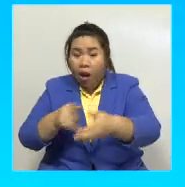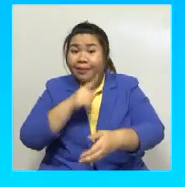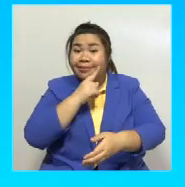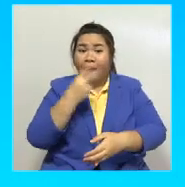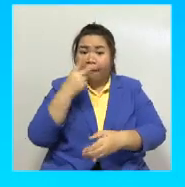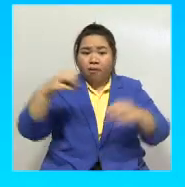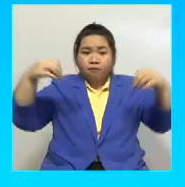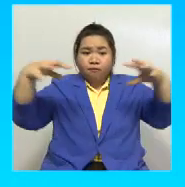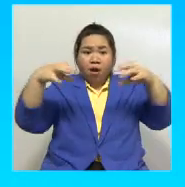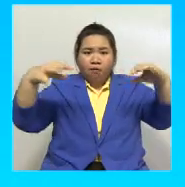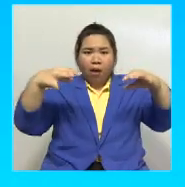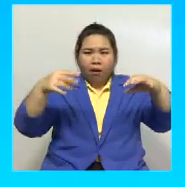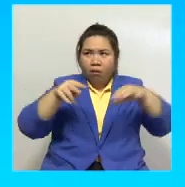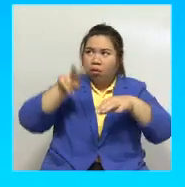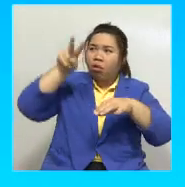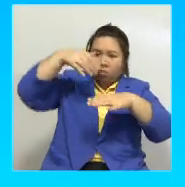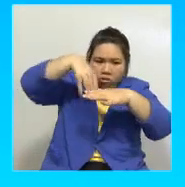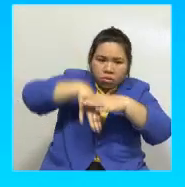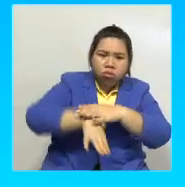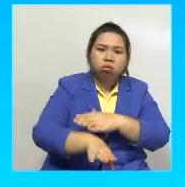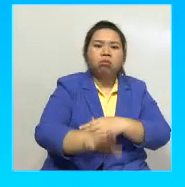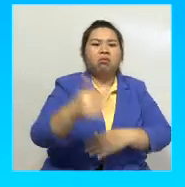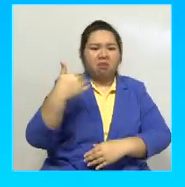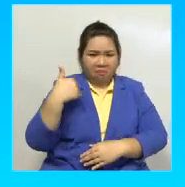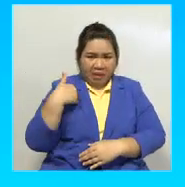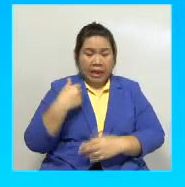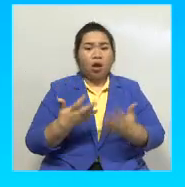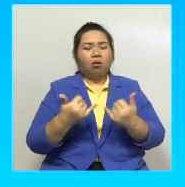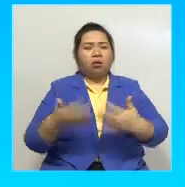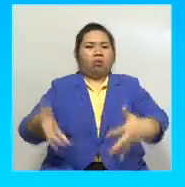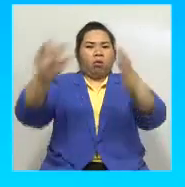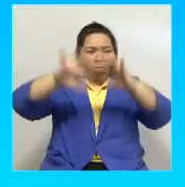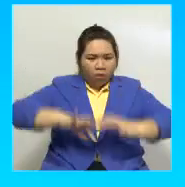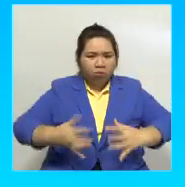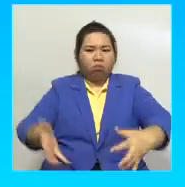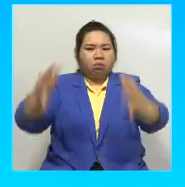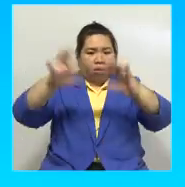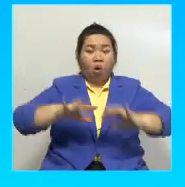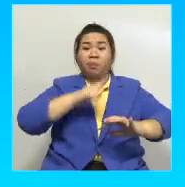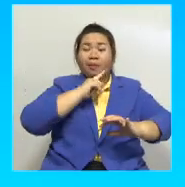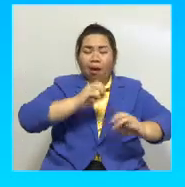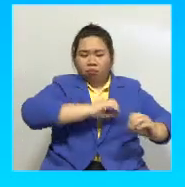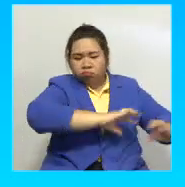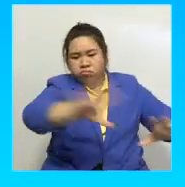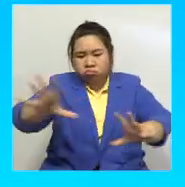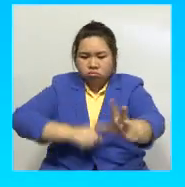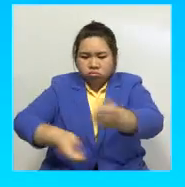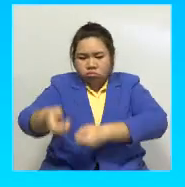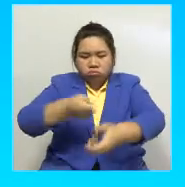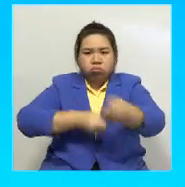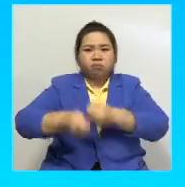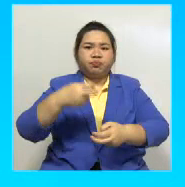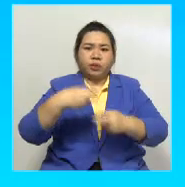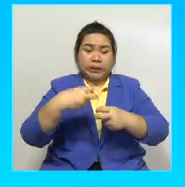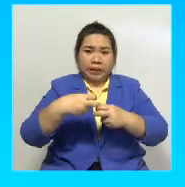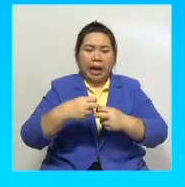ข้เห็นแสงไฟนะครับก็จะมุดลงไปในน้ำทันทีประกอบกับตอนนี้คลื่นลมค่อนข้างแรงนะครับการใช้อวนไปจับจึงเป็นไปด้วยความย